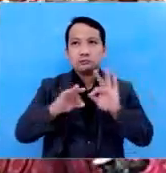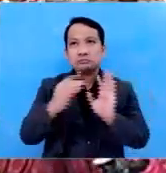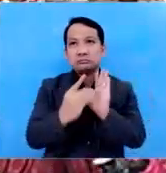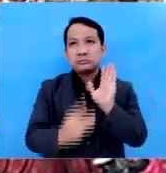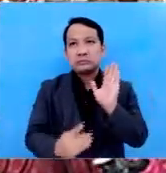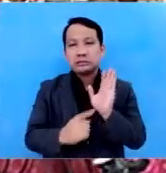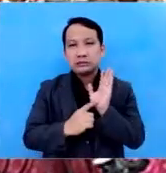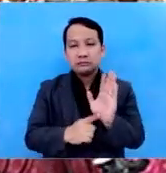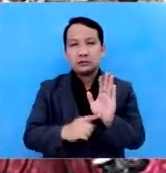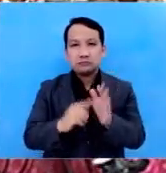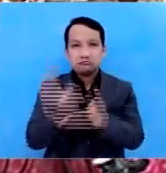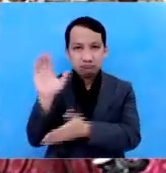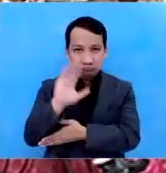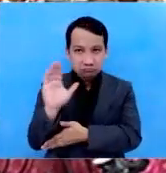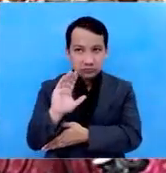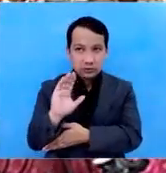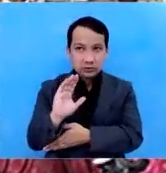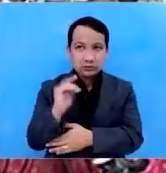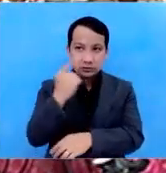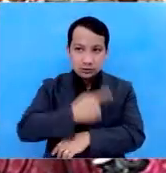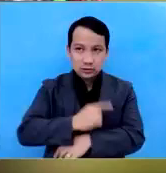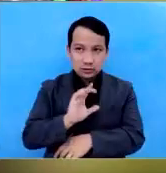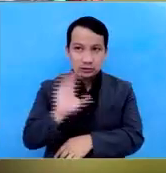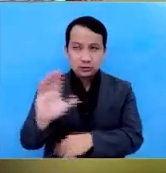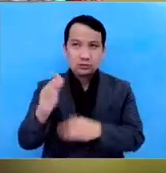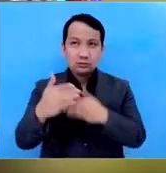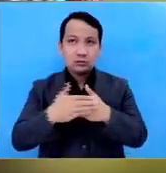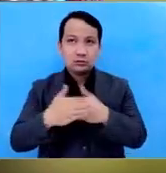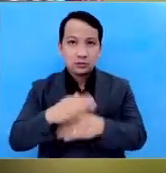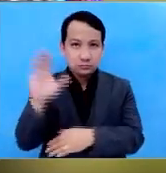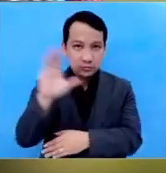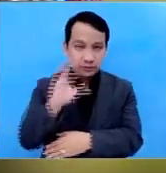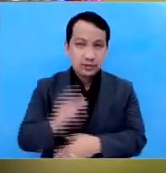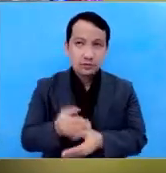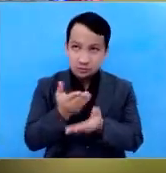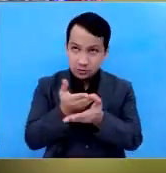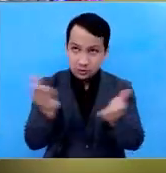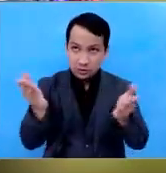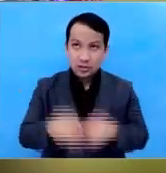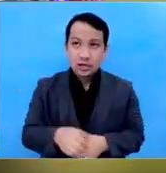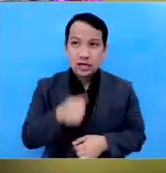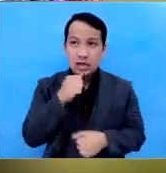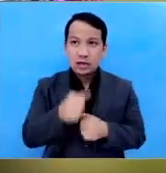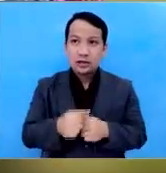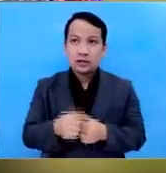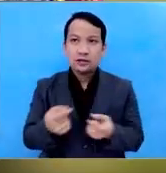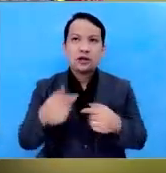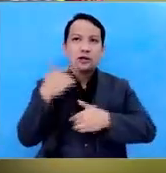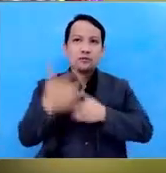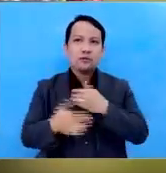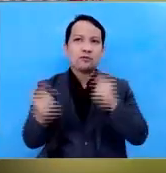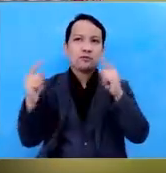habang papalapit yung mismong araw ng Pasko. Gretchen? Kaya naman, ang payo natin sa ating mga kapatid, pumunta at